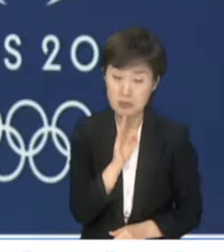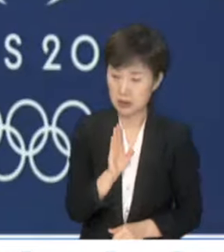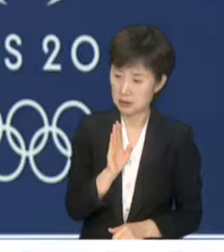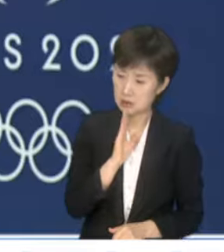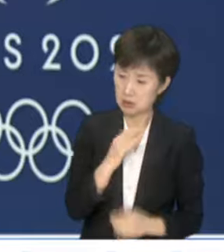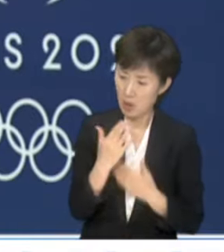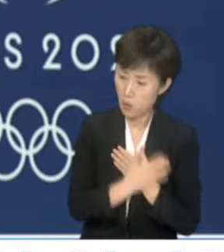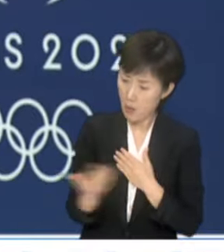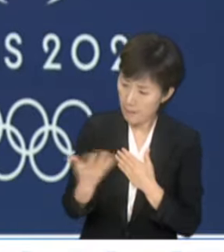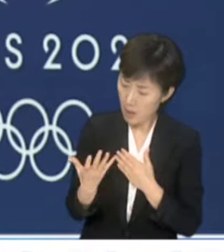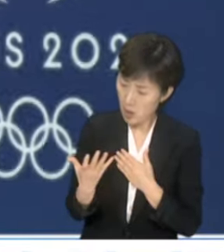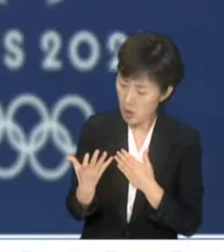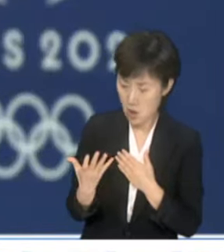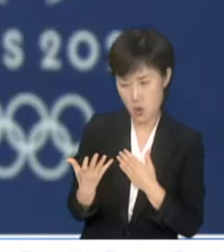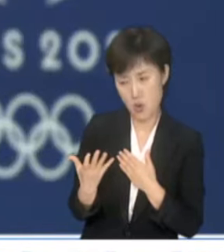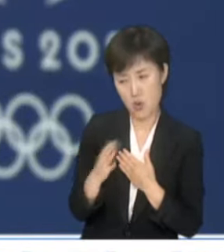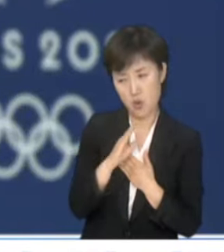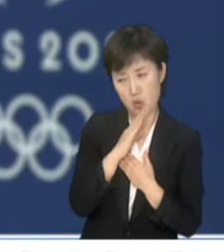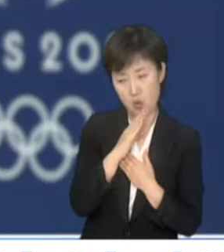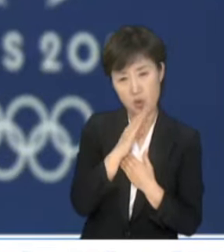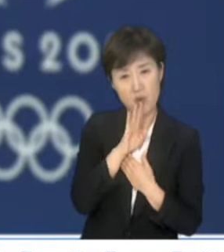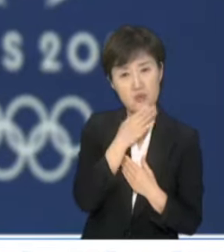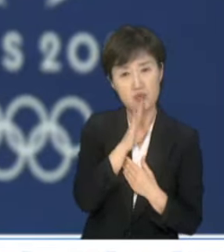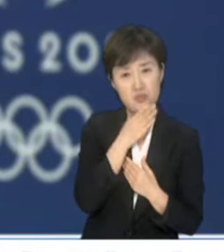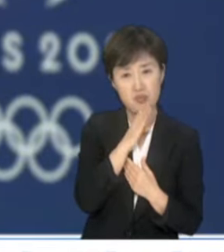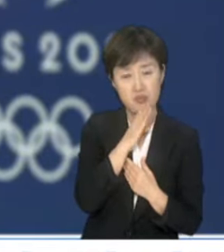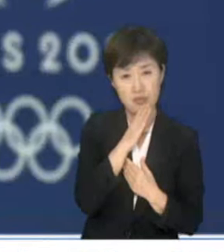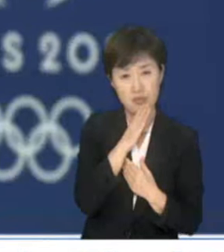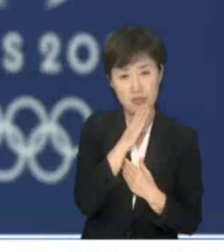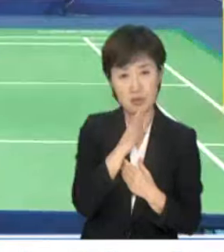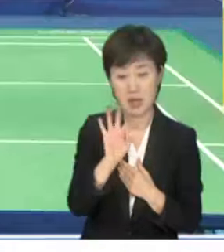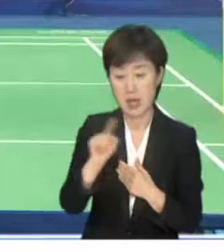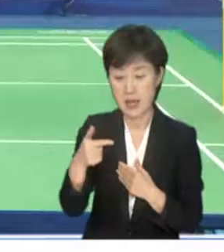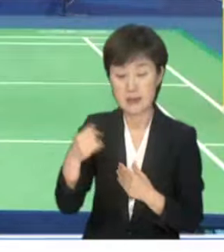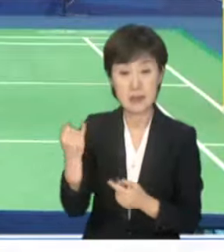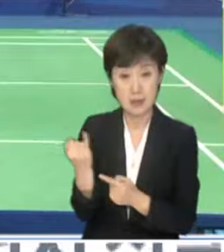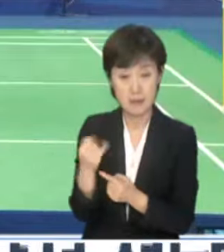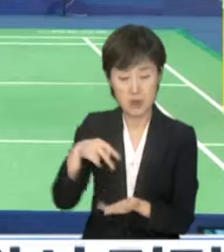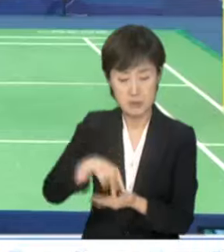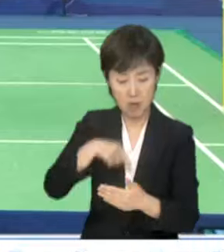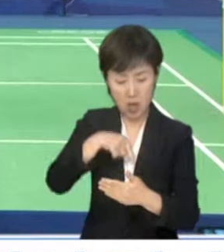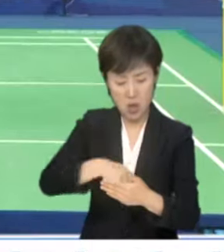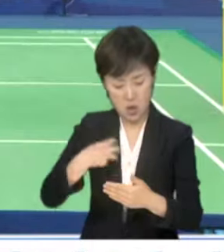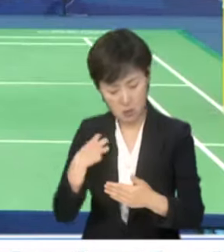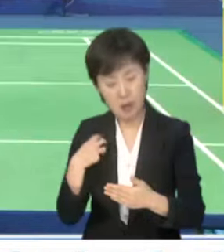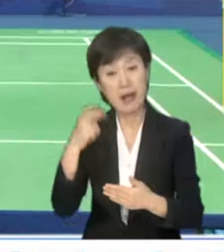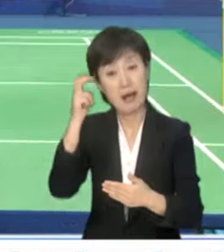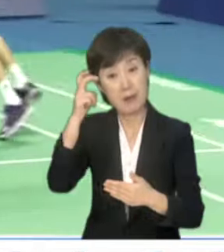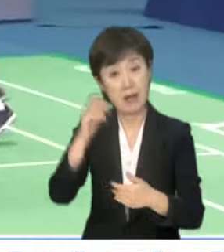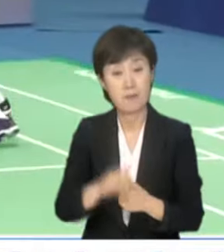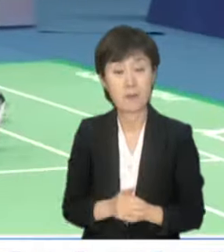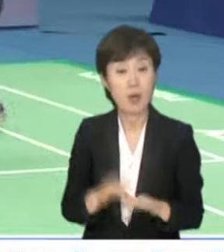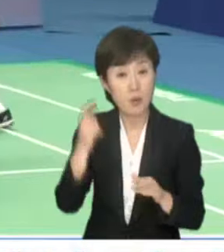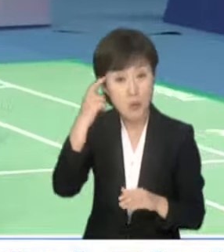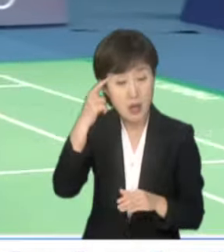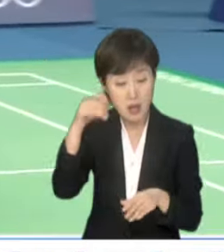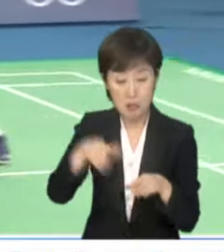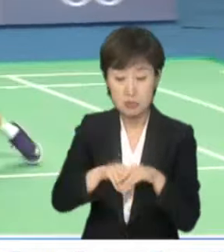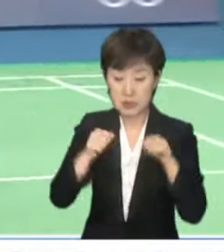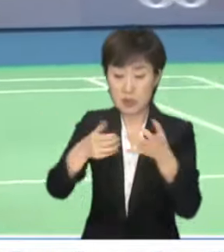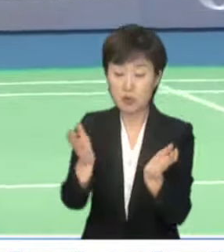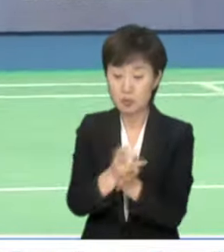부상 때문인가라는 질문이 따를 수밖에 없는데 심적으로 부담되는 상황은 분명히 맞을 것 같고요. 문체부에서도 조사를 하고 있고